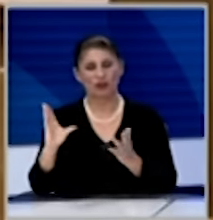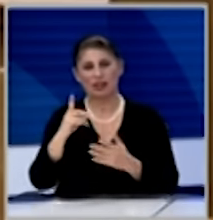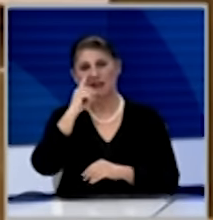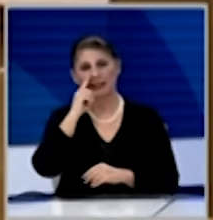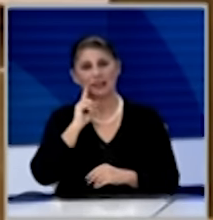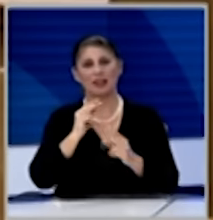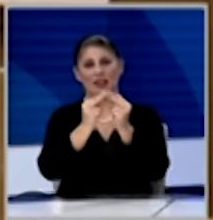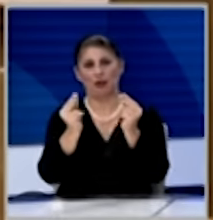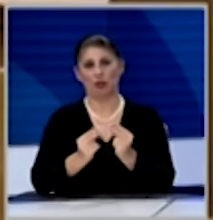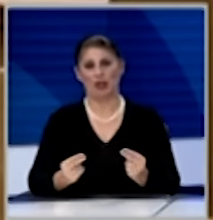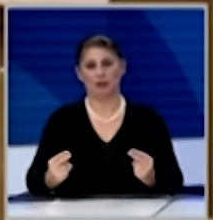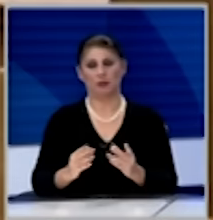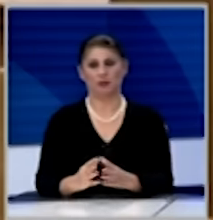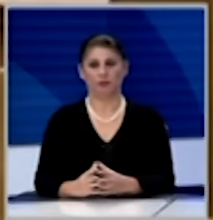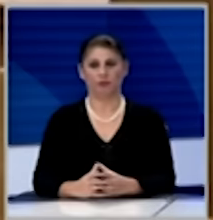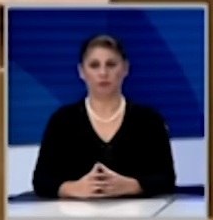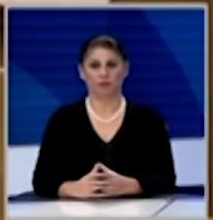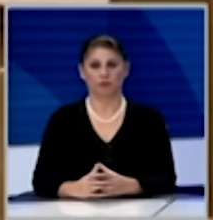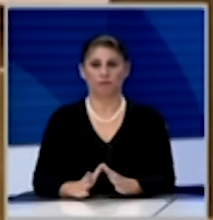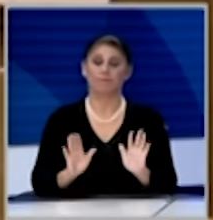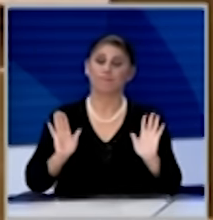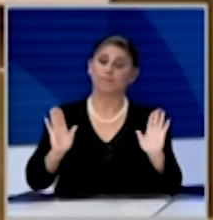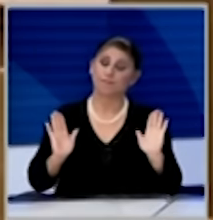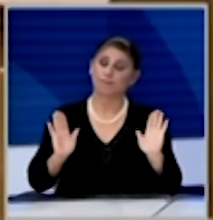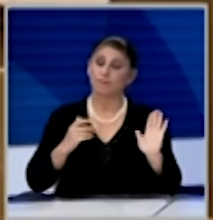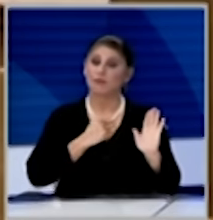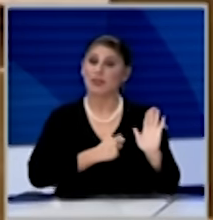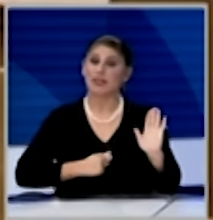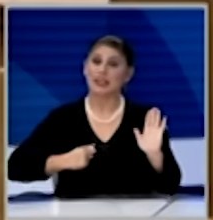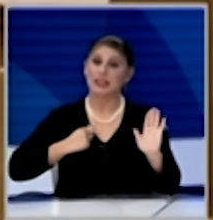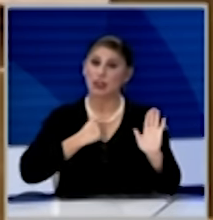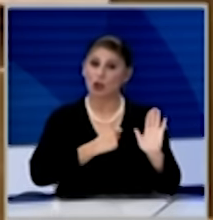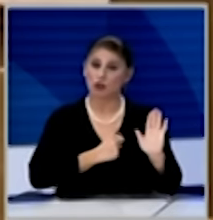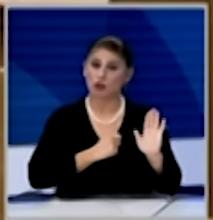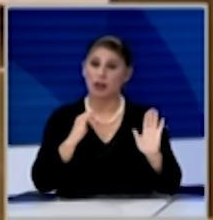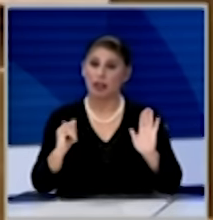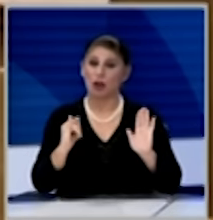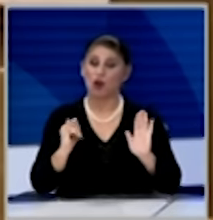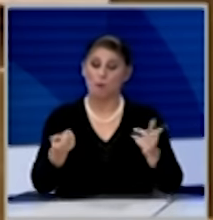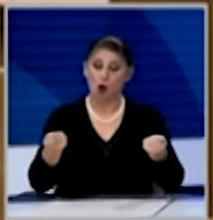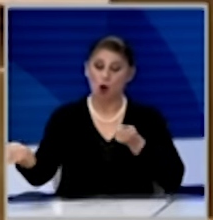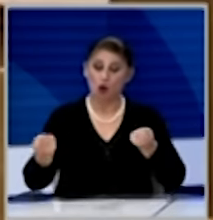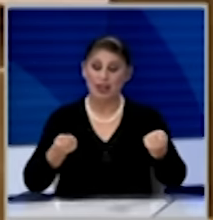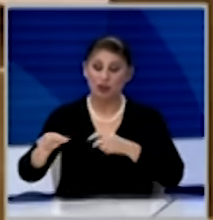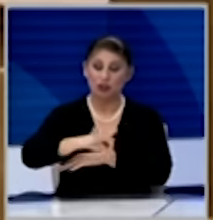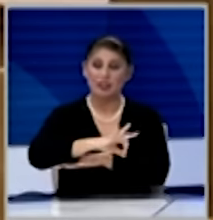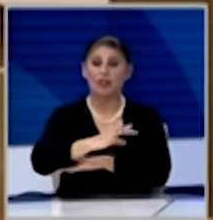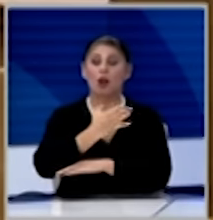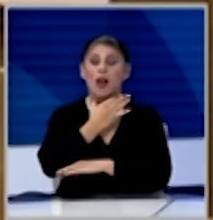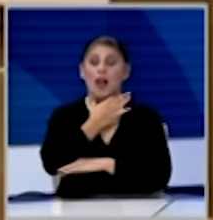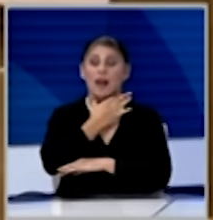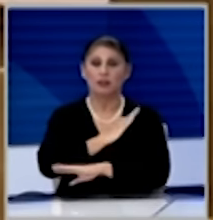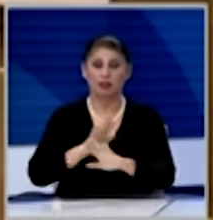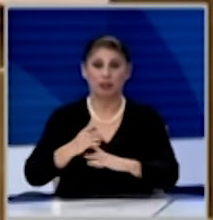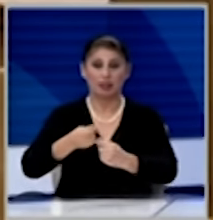τραγικά αποτελέσματα αλλά δυστυχώς ακόμα και η οργάνωση του σχεδίου έκτακτης ανάγκης